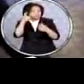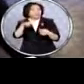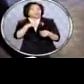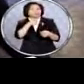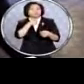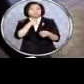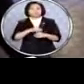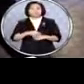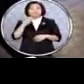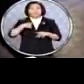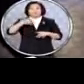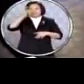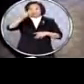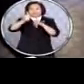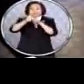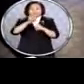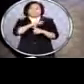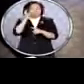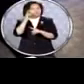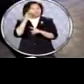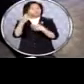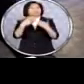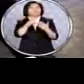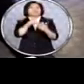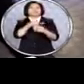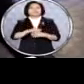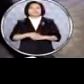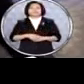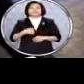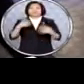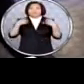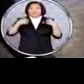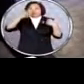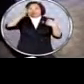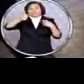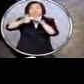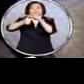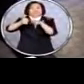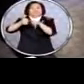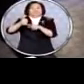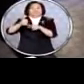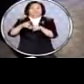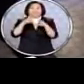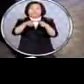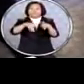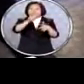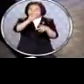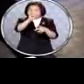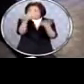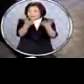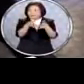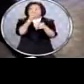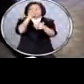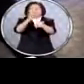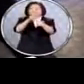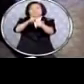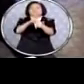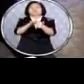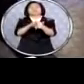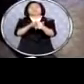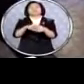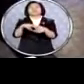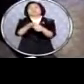执政者要去考虑的问题。执政者绝对不会拿一个个案来炒作，来抹黑他的对